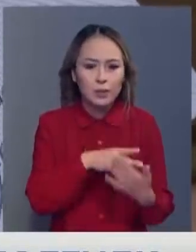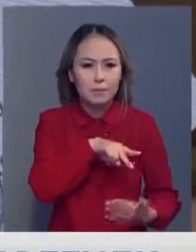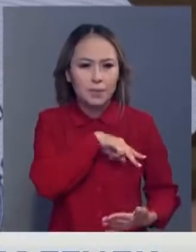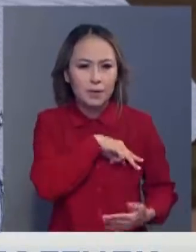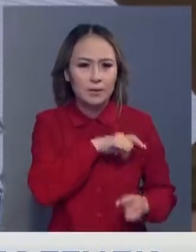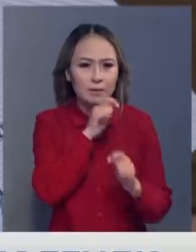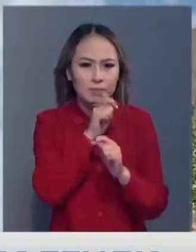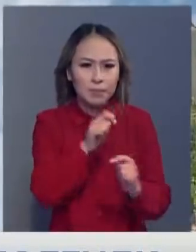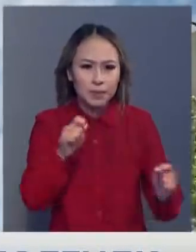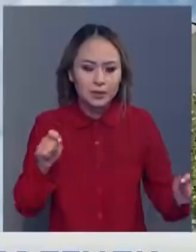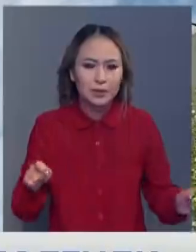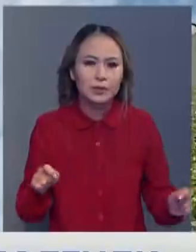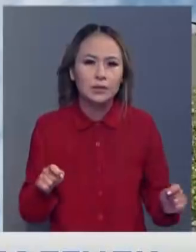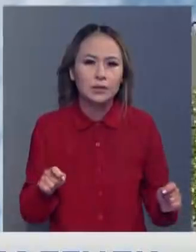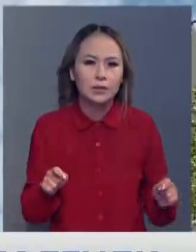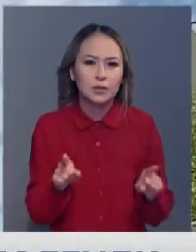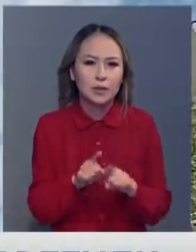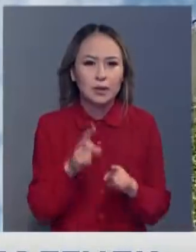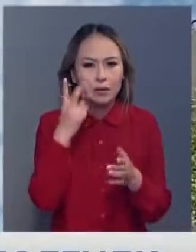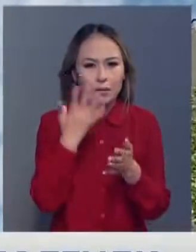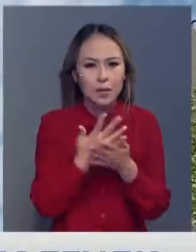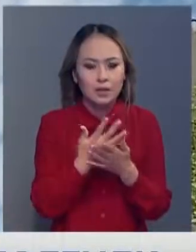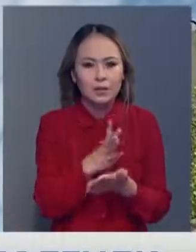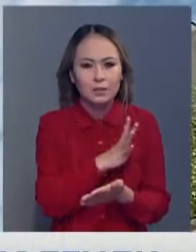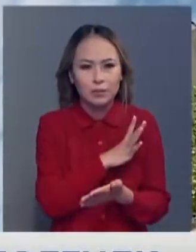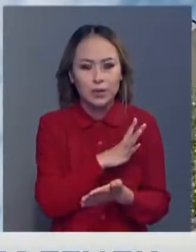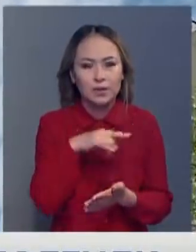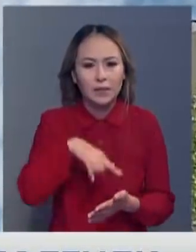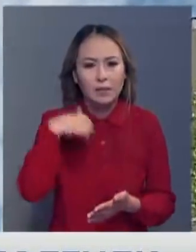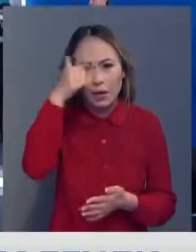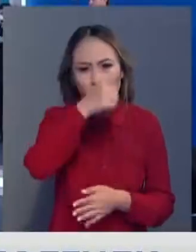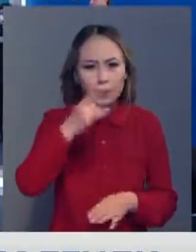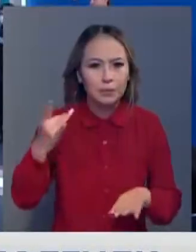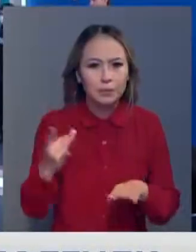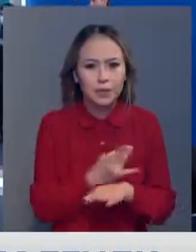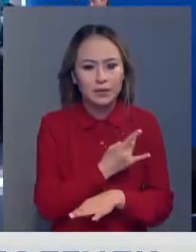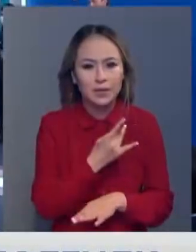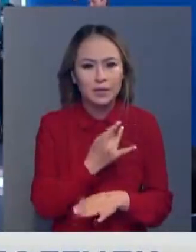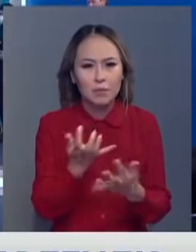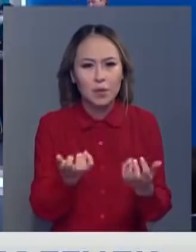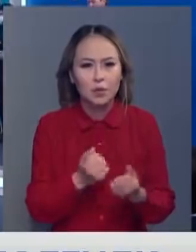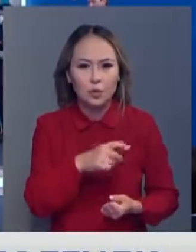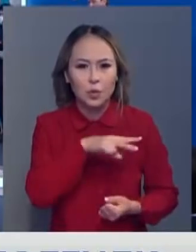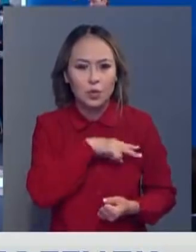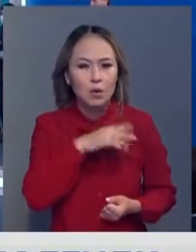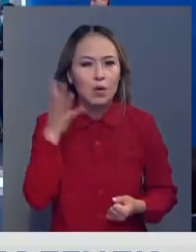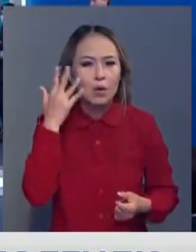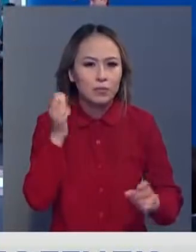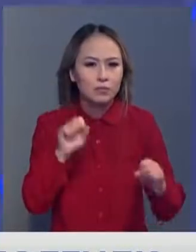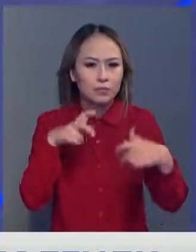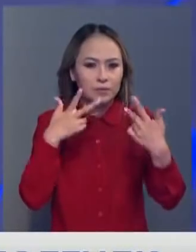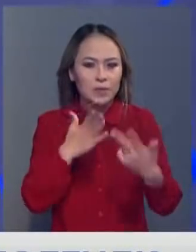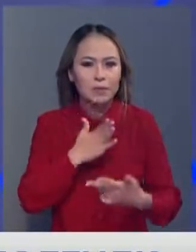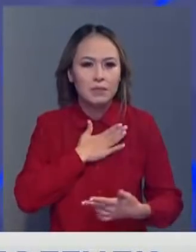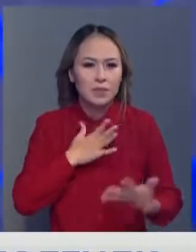берді әріптесім маған соңысын қуана көрсеткенді. Бұйыл алғаш ретті қайындалып отыр. Онлайн түрде өткен біз бірге